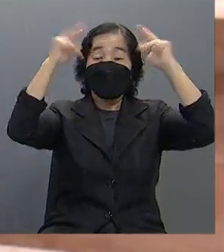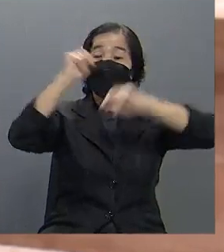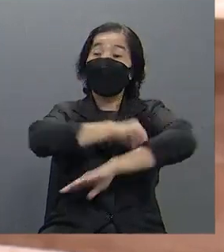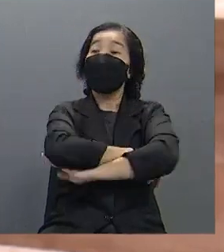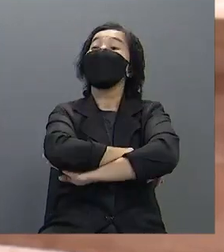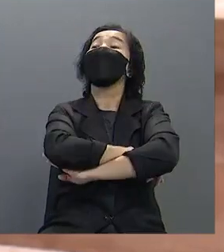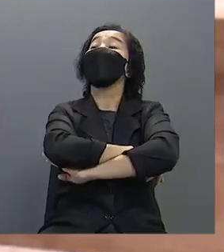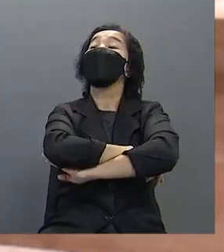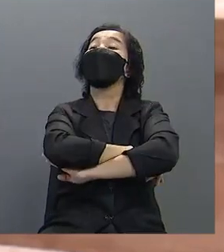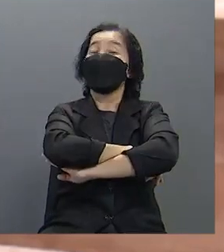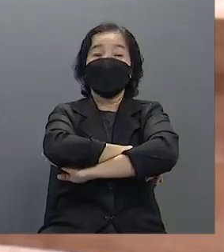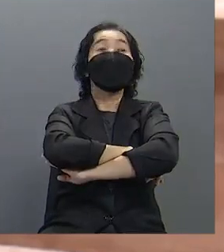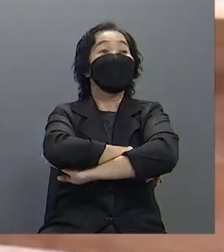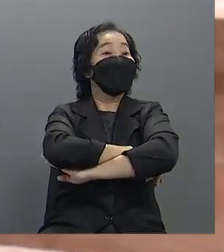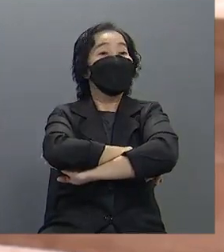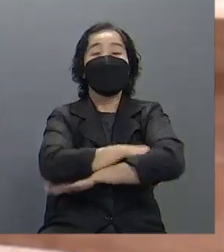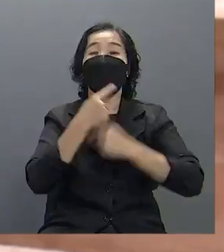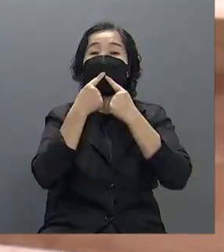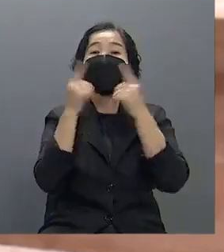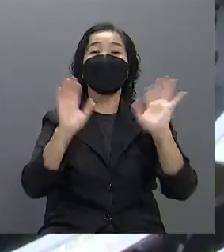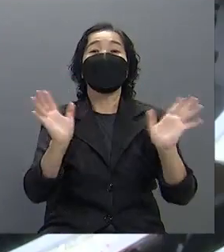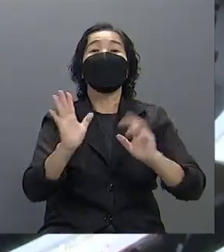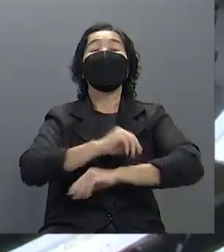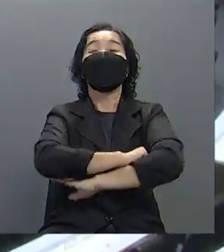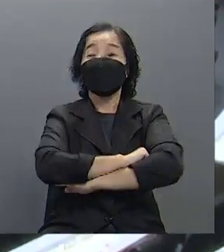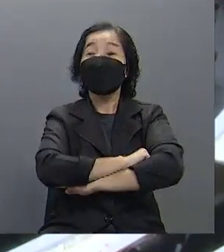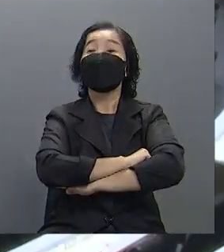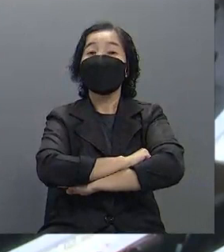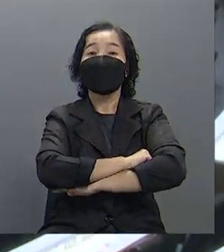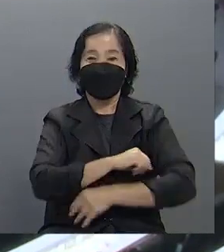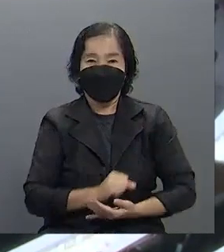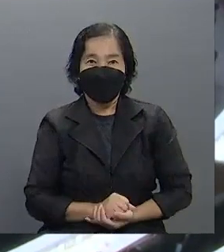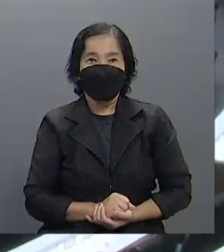ตรียมรับมือกับอภิปราย2วันที่เหลือนี้อย่างไรค่ะ